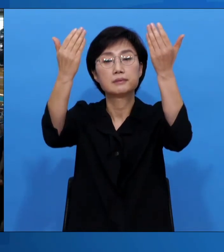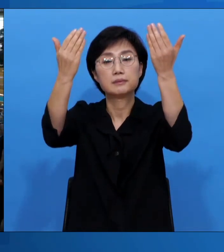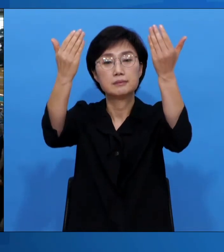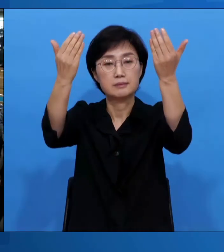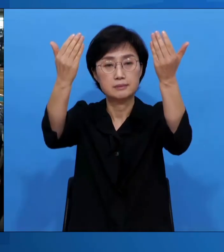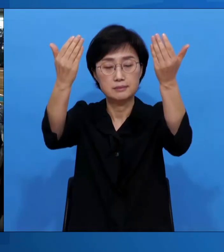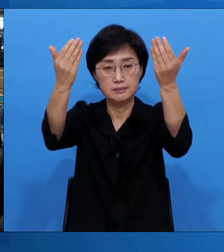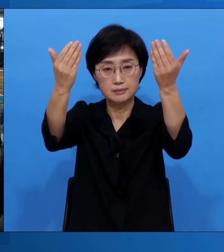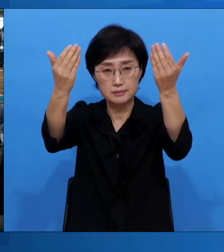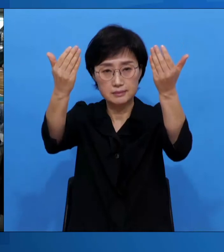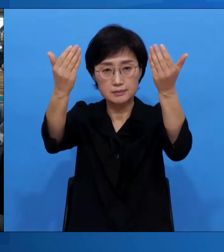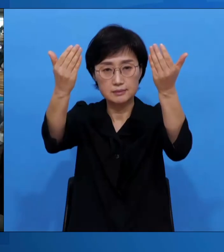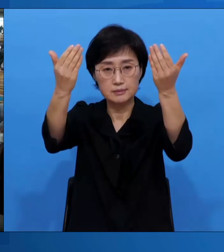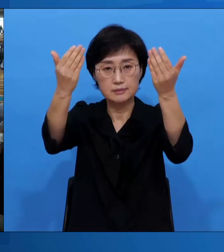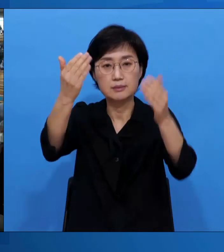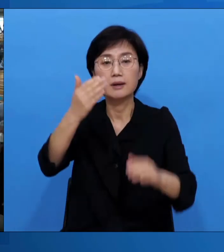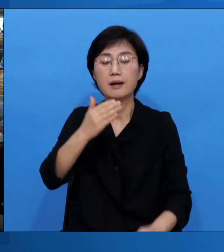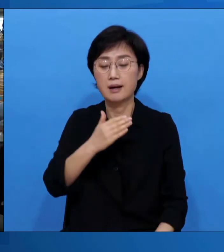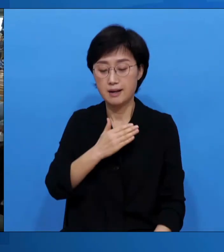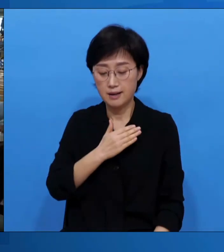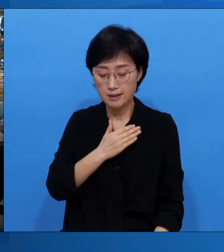미래들이 옵니다.